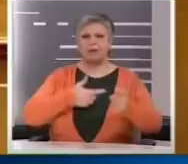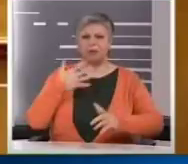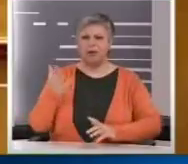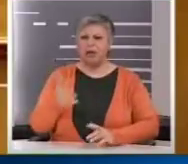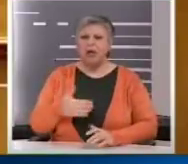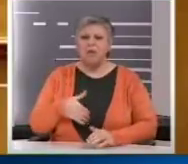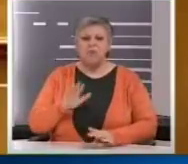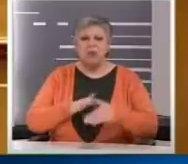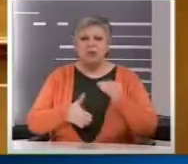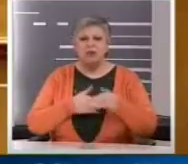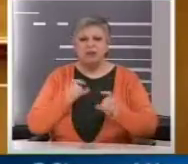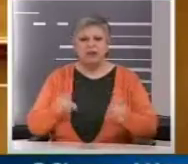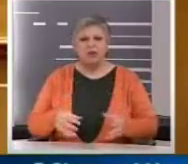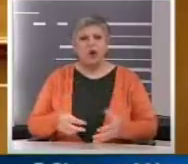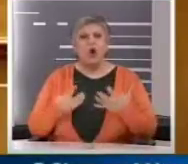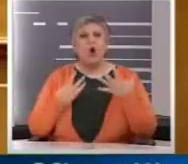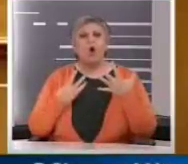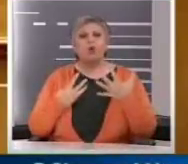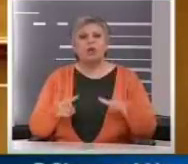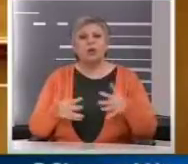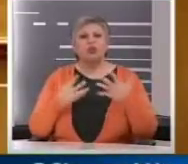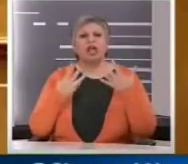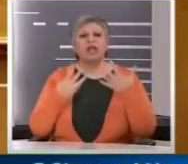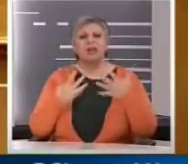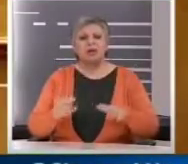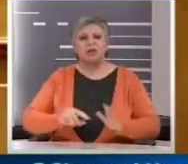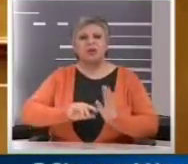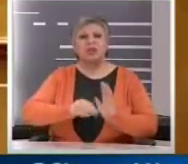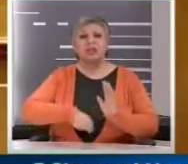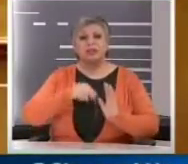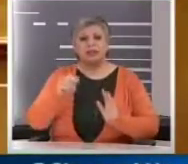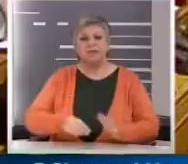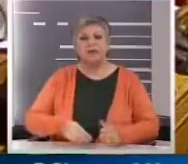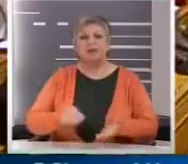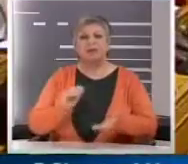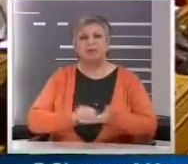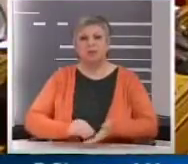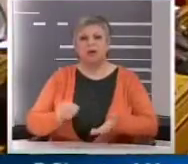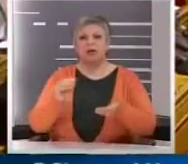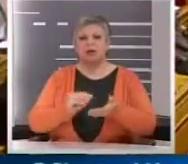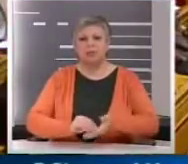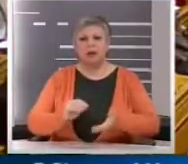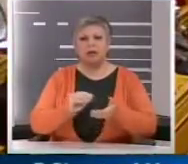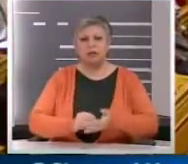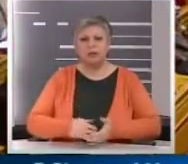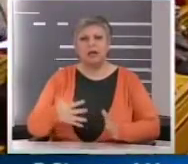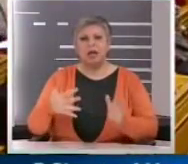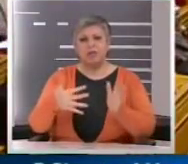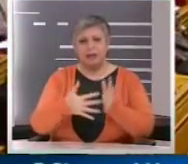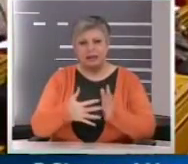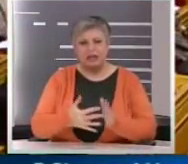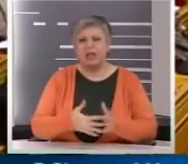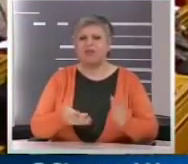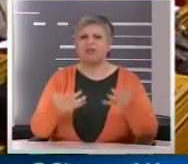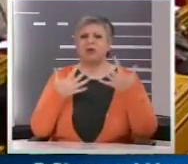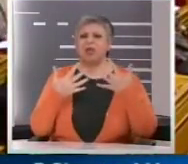μπάρμπα. 800 συμβάσεις, 900 συμβάσεις το χρόνο, επαναλαμβανόμενες, 5.000, 10.000, για κάτι μπάνερ